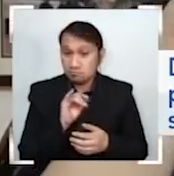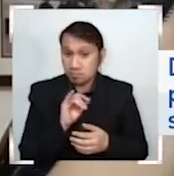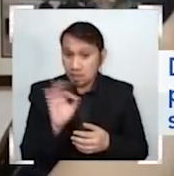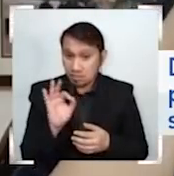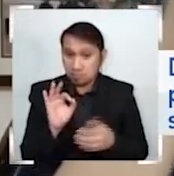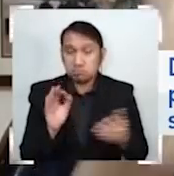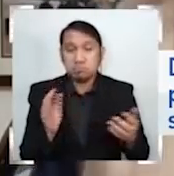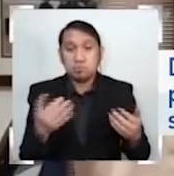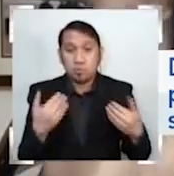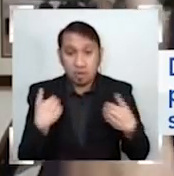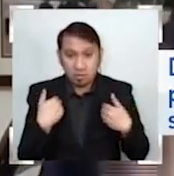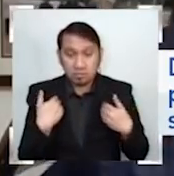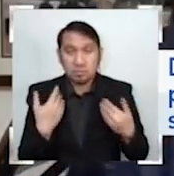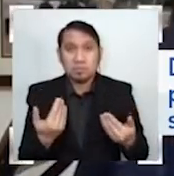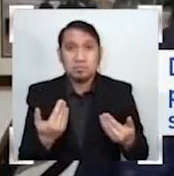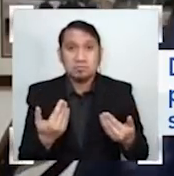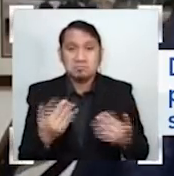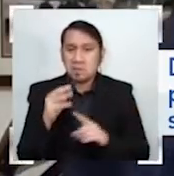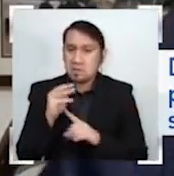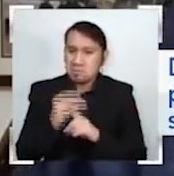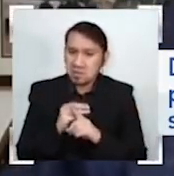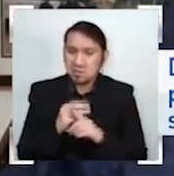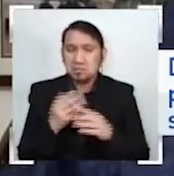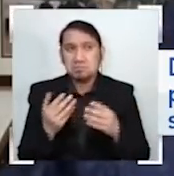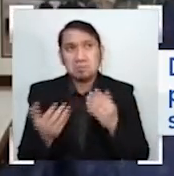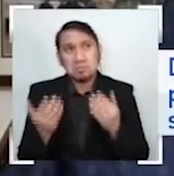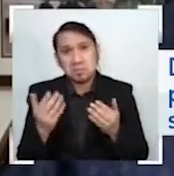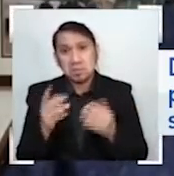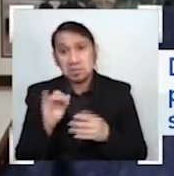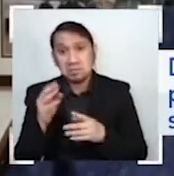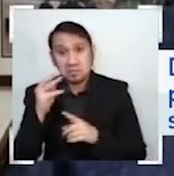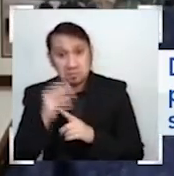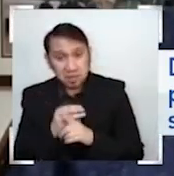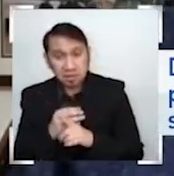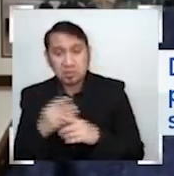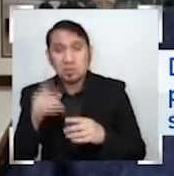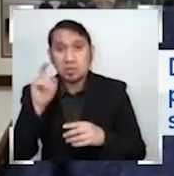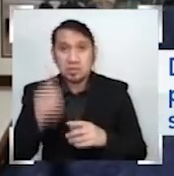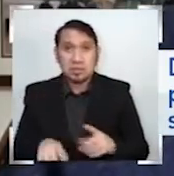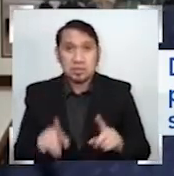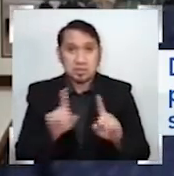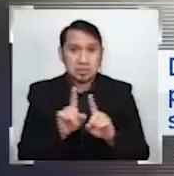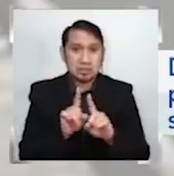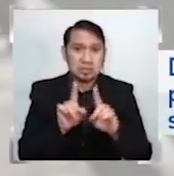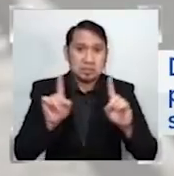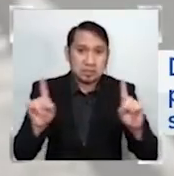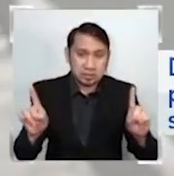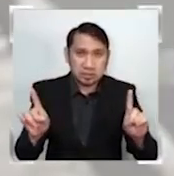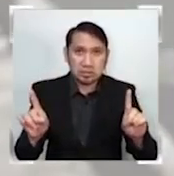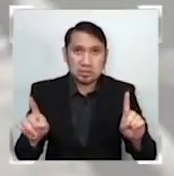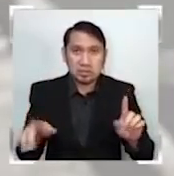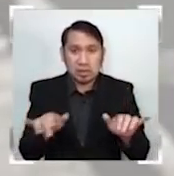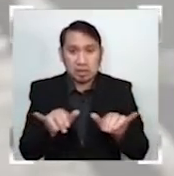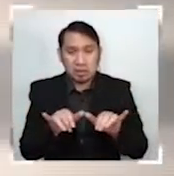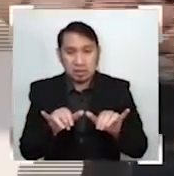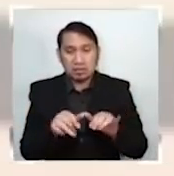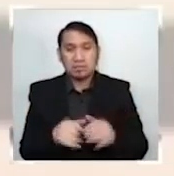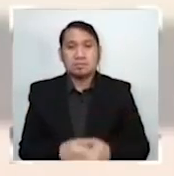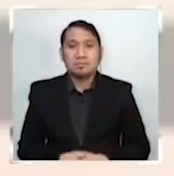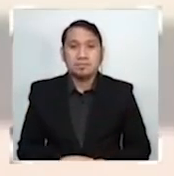magkakaroon, March. Kung March naman, magdi-distancing kayo ng 1 meter. Ako si Sandra